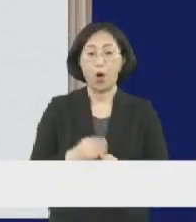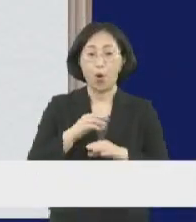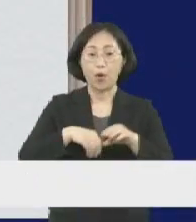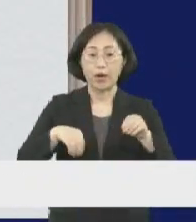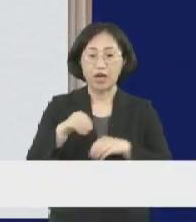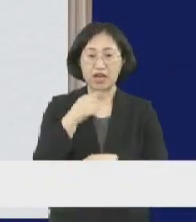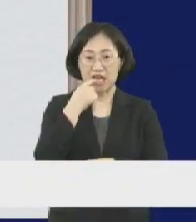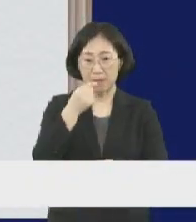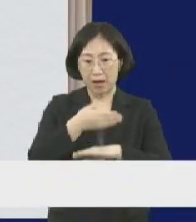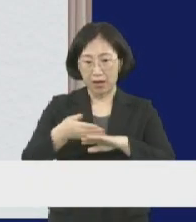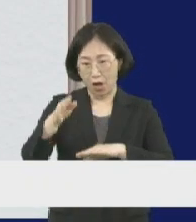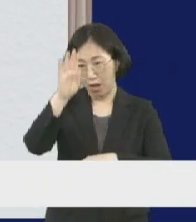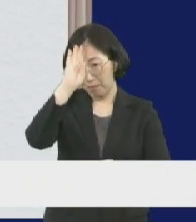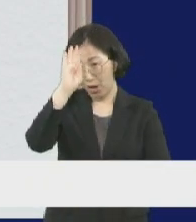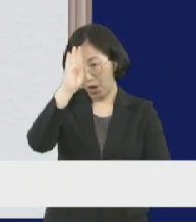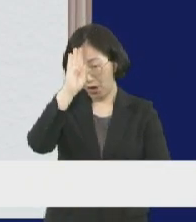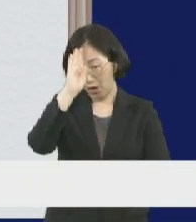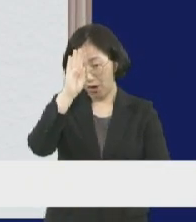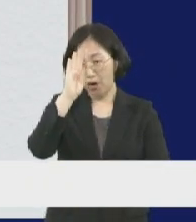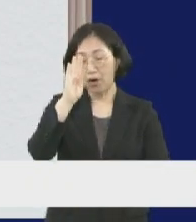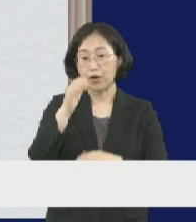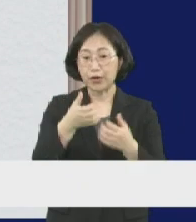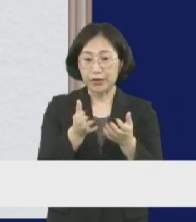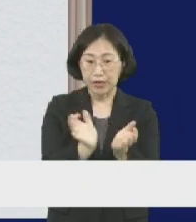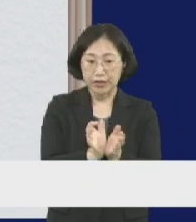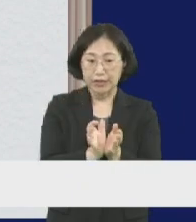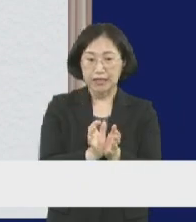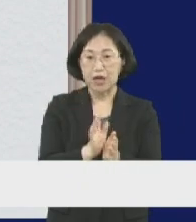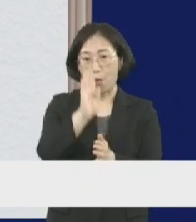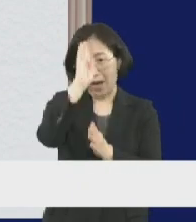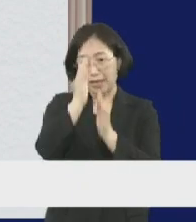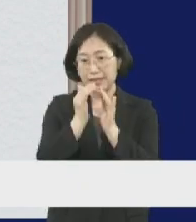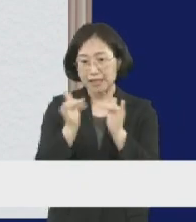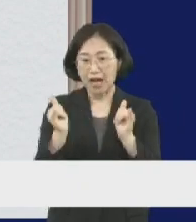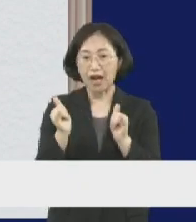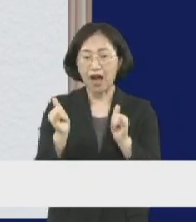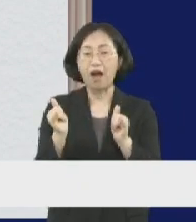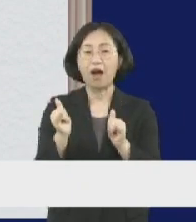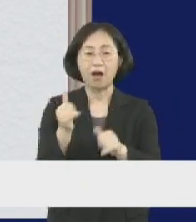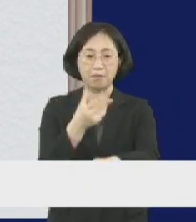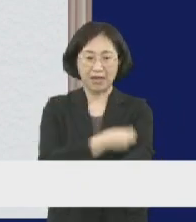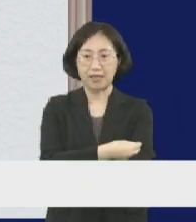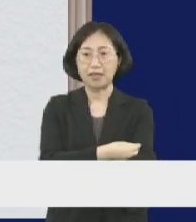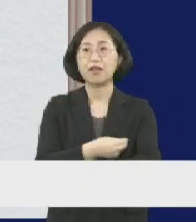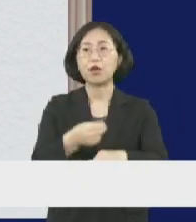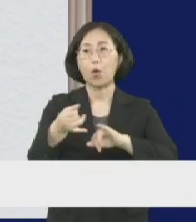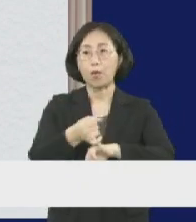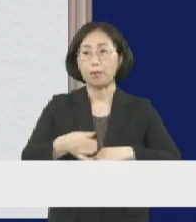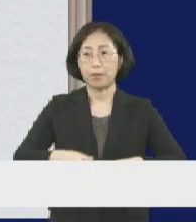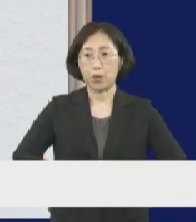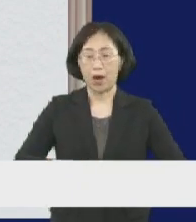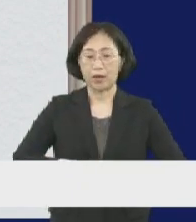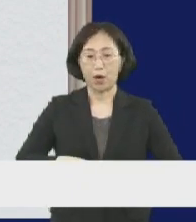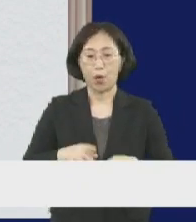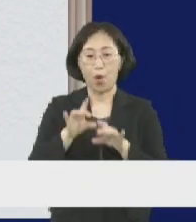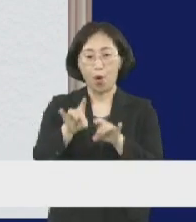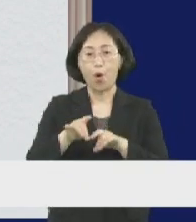오히려 백혈병 및 림프종 학회는 백혈병 환자의 접종을 권유하고 있고, 호주